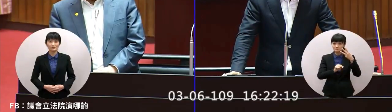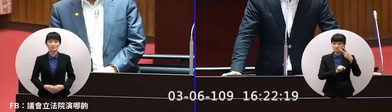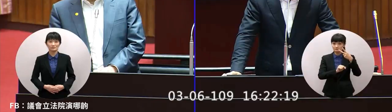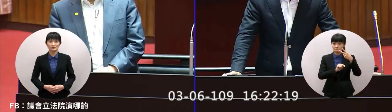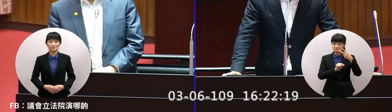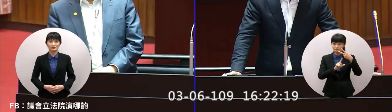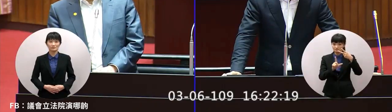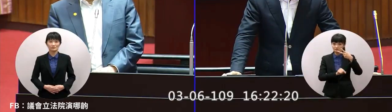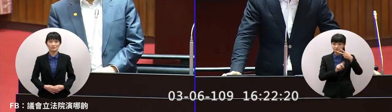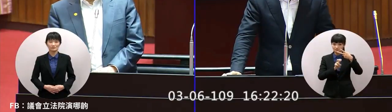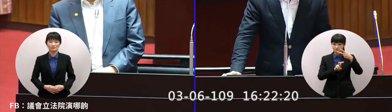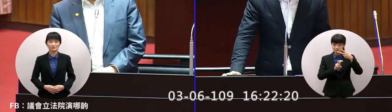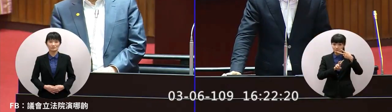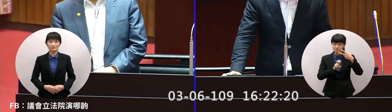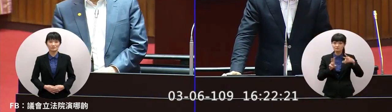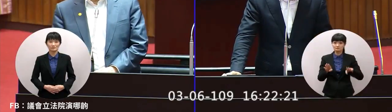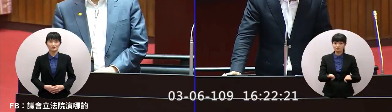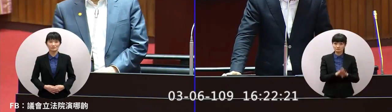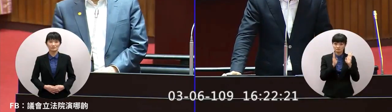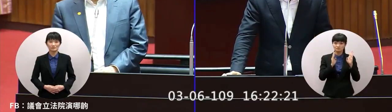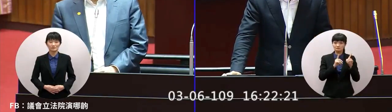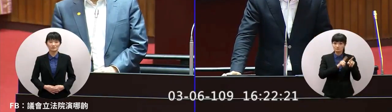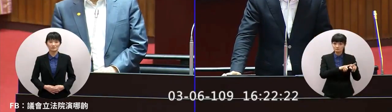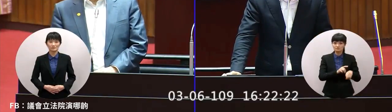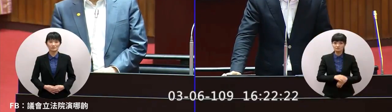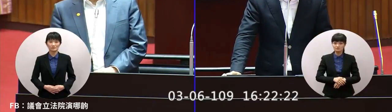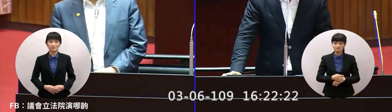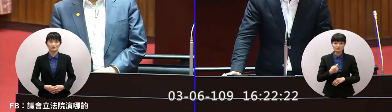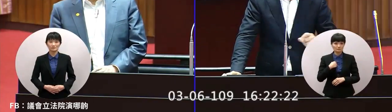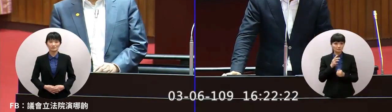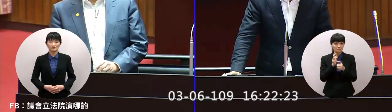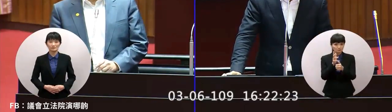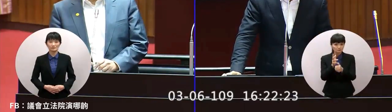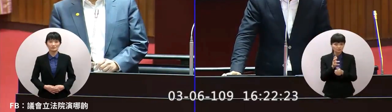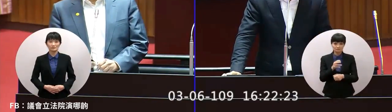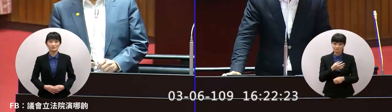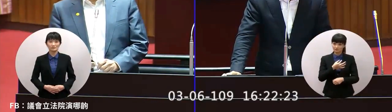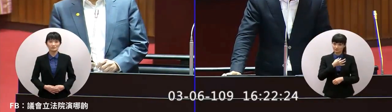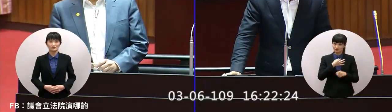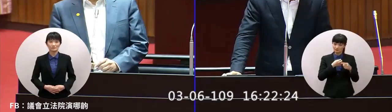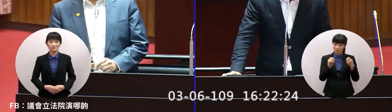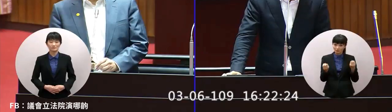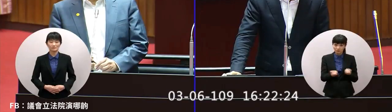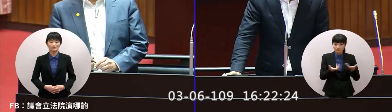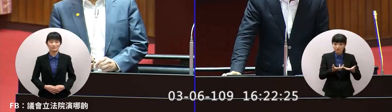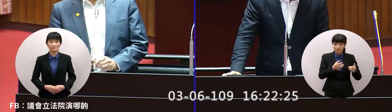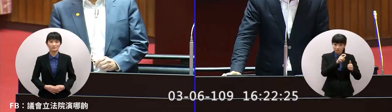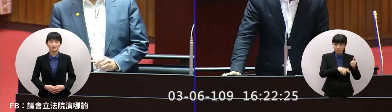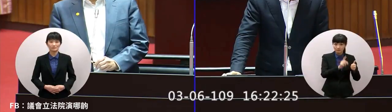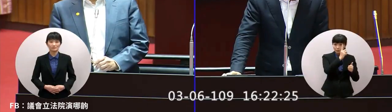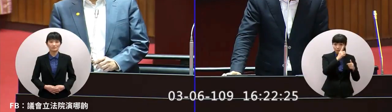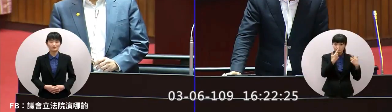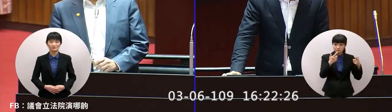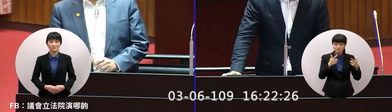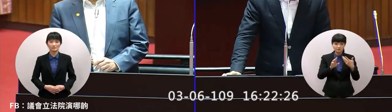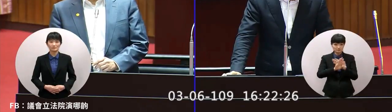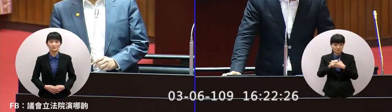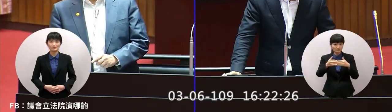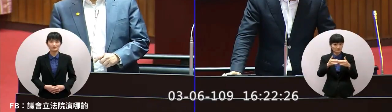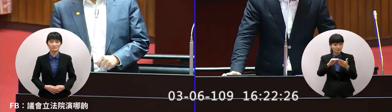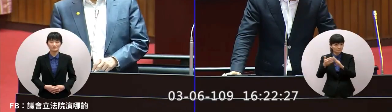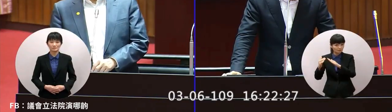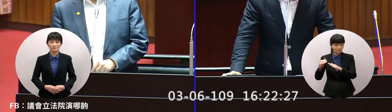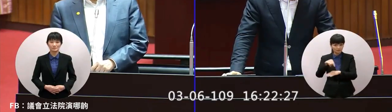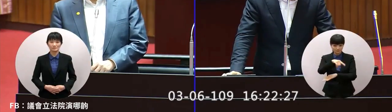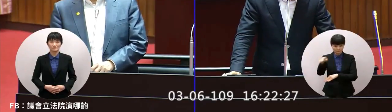后本席却发现一个问题，就在一问之下，它还不是一个个案，哈，很多村里也遇到相同状况。